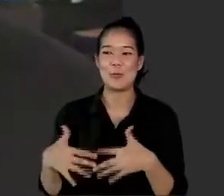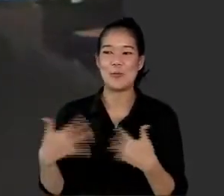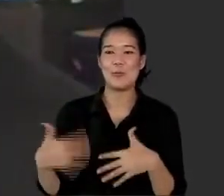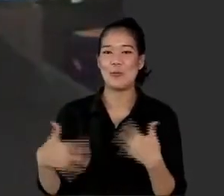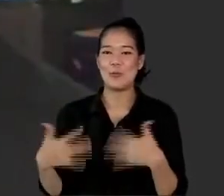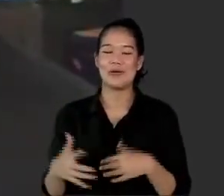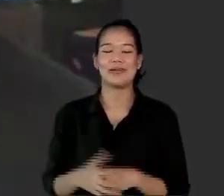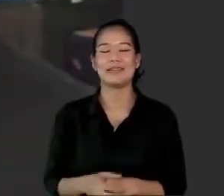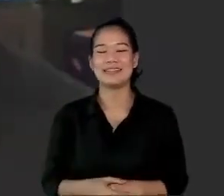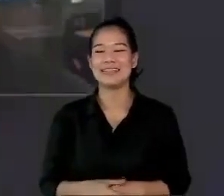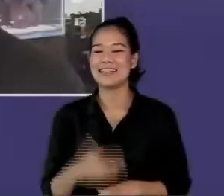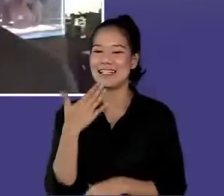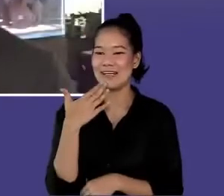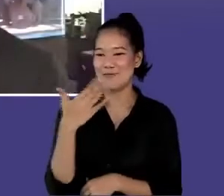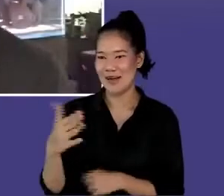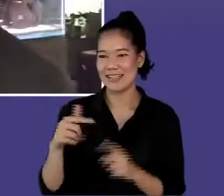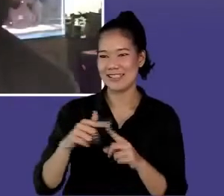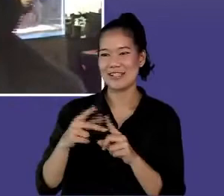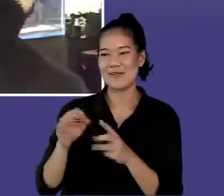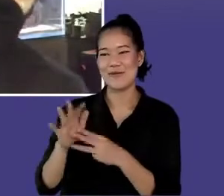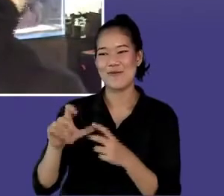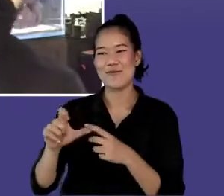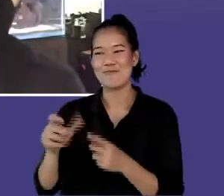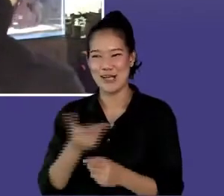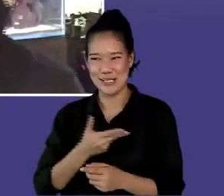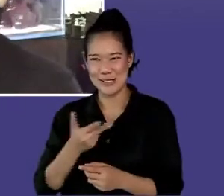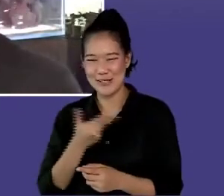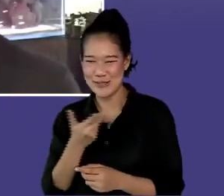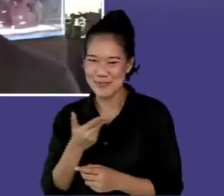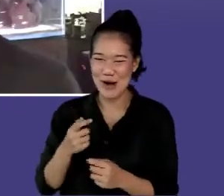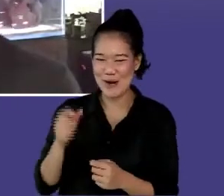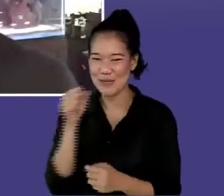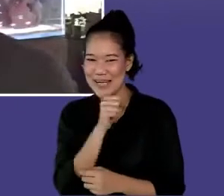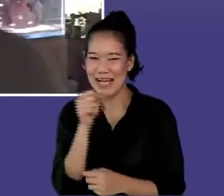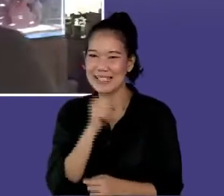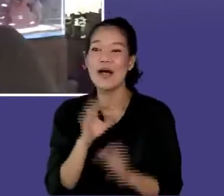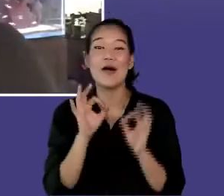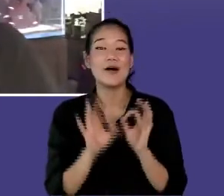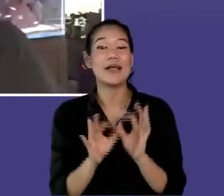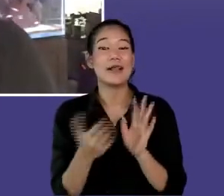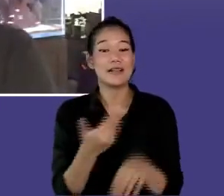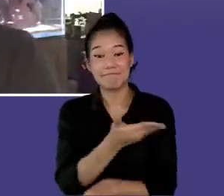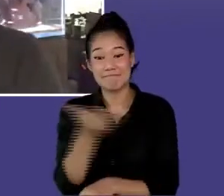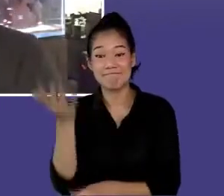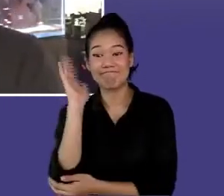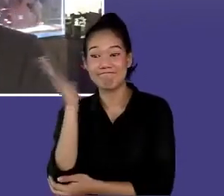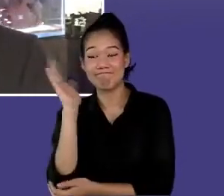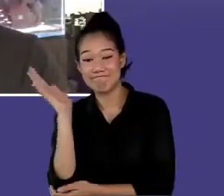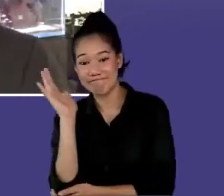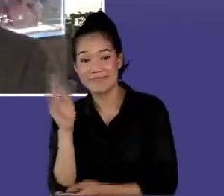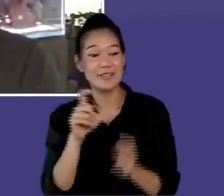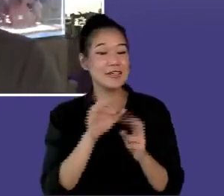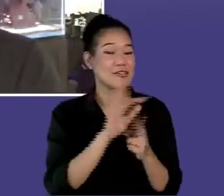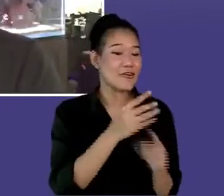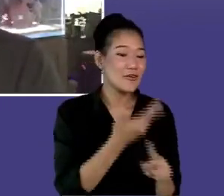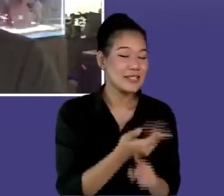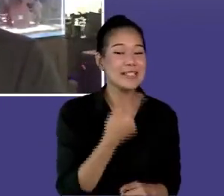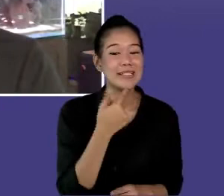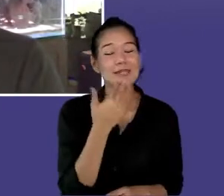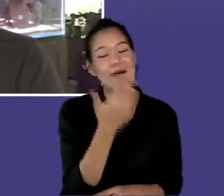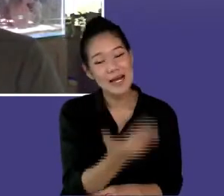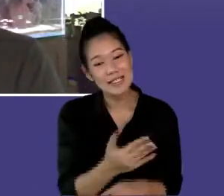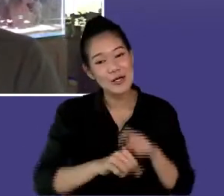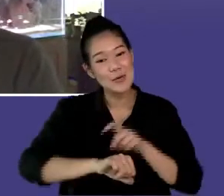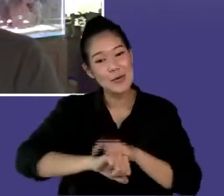Asik. Terima kasih Mas Thomas sudah mau dikerjain sedikit. Ya, sekali lagi para narasumber dan Mas Sony terima kasih untuk